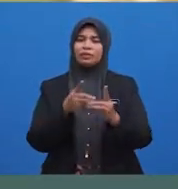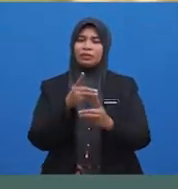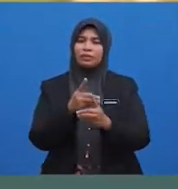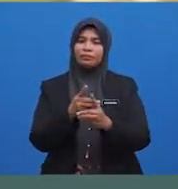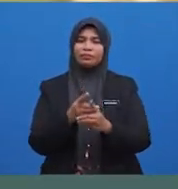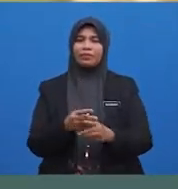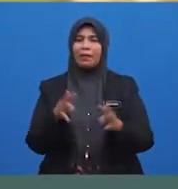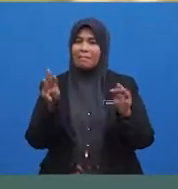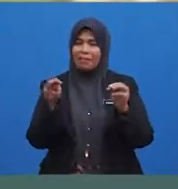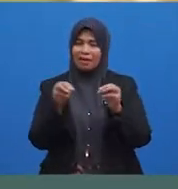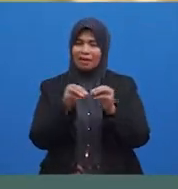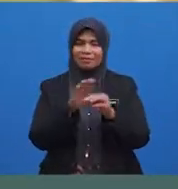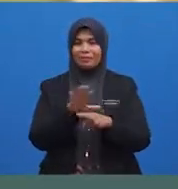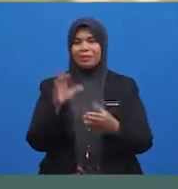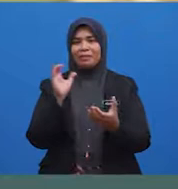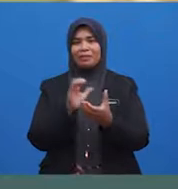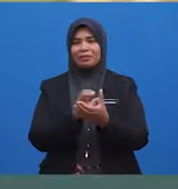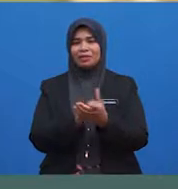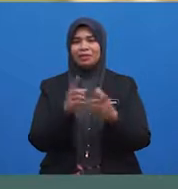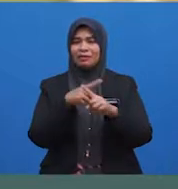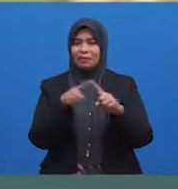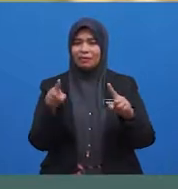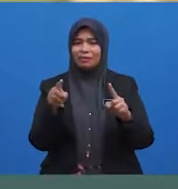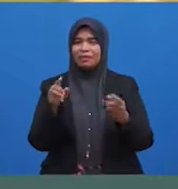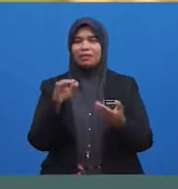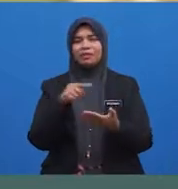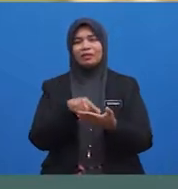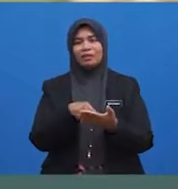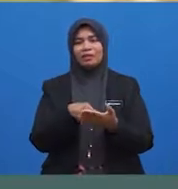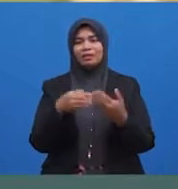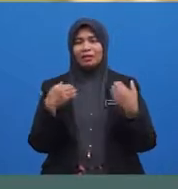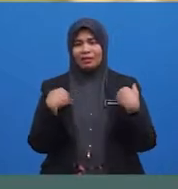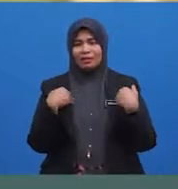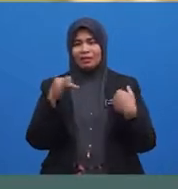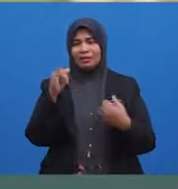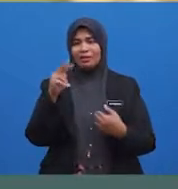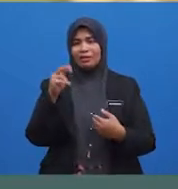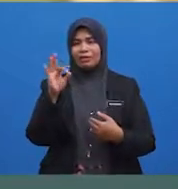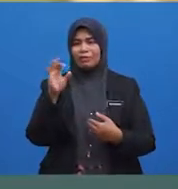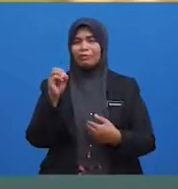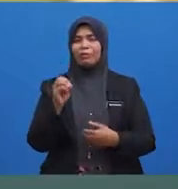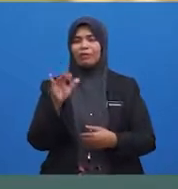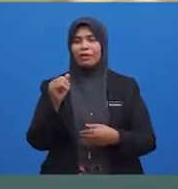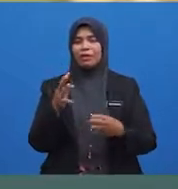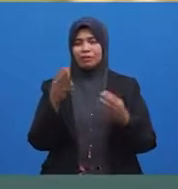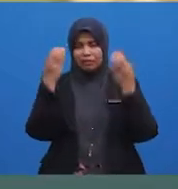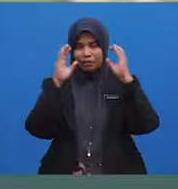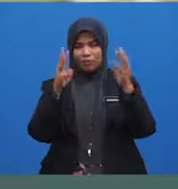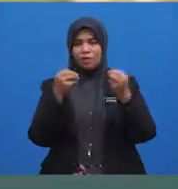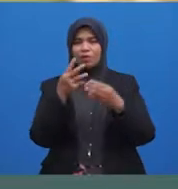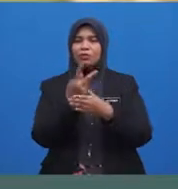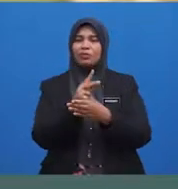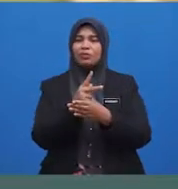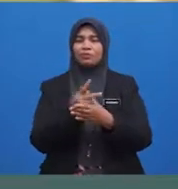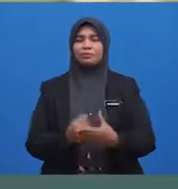Macam tak percaya kan? Tetapi inilah info menarik yang cikgu ingin kongsikan bersama semua murid di rumah.